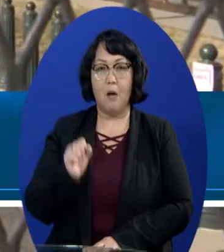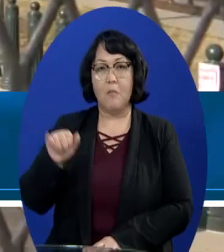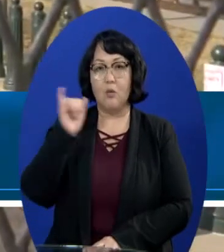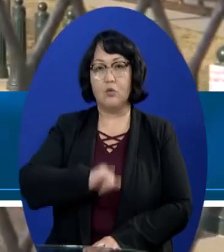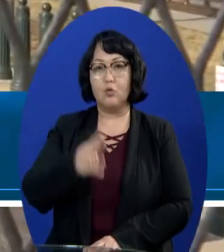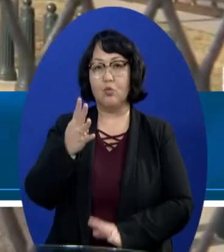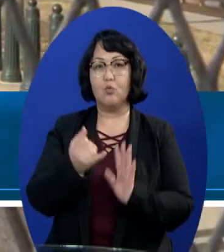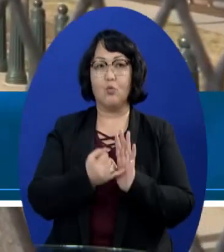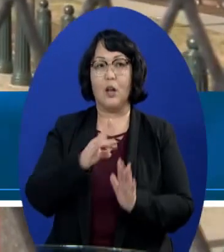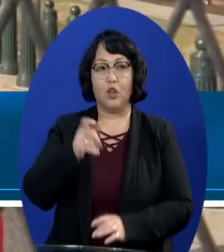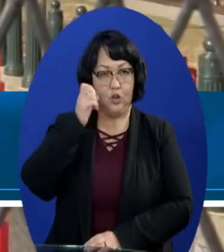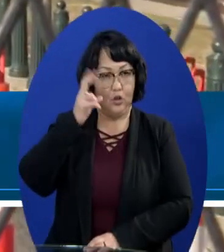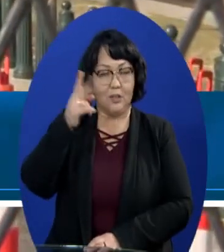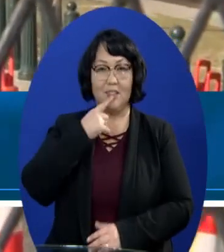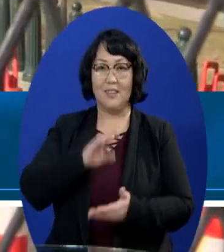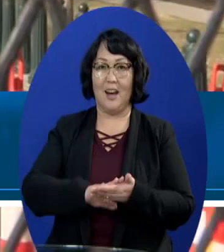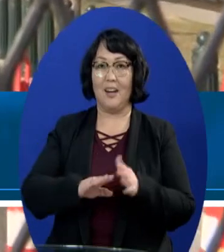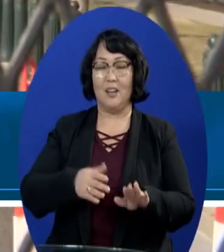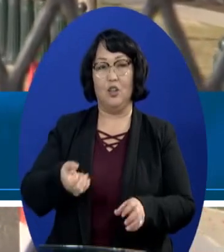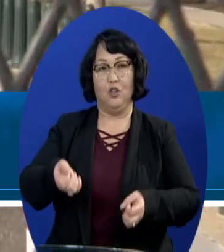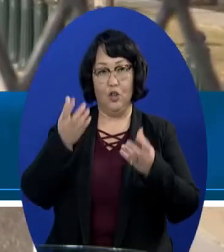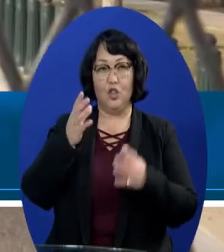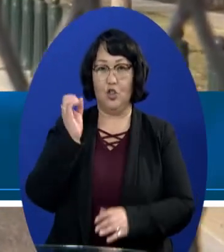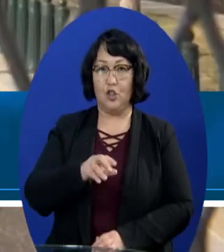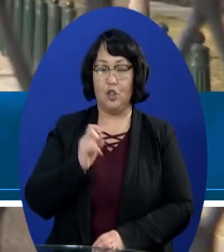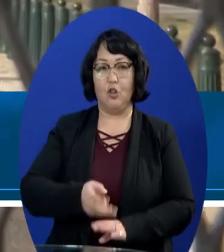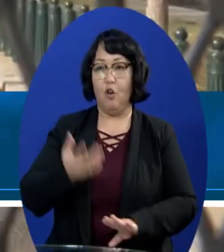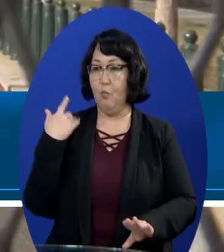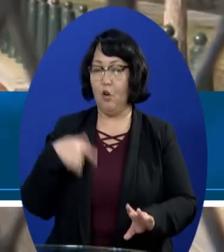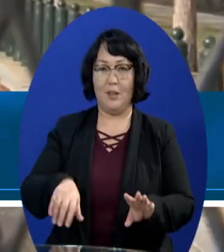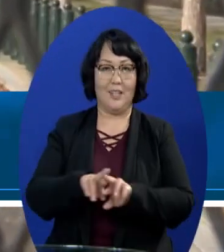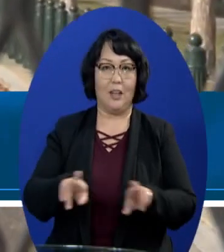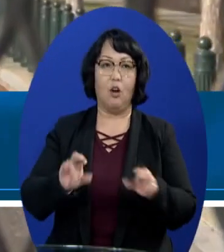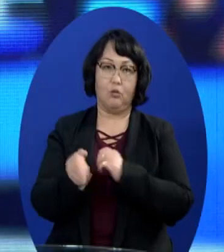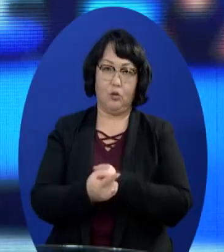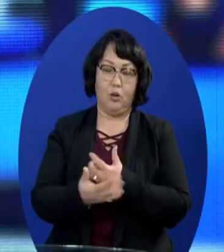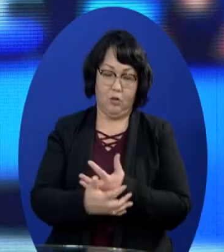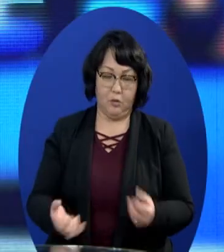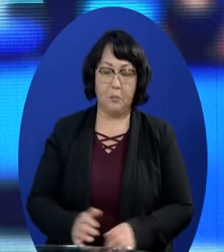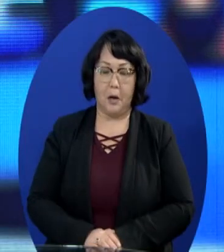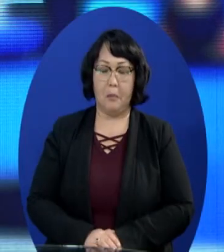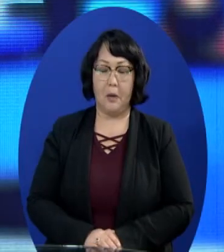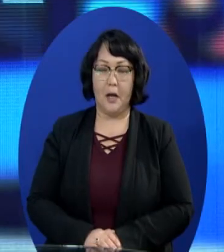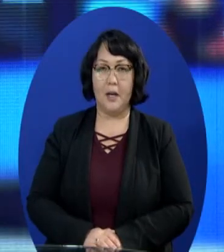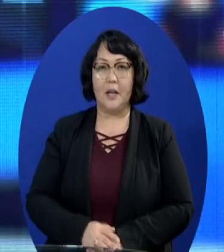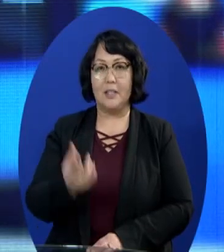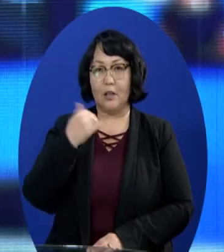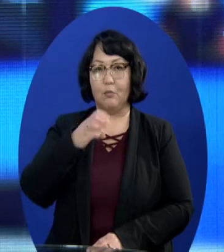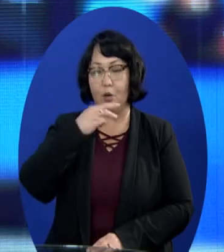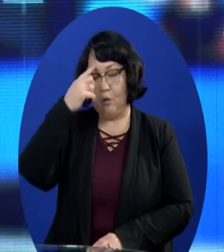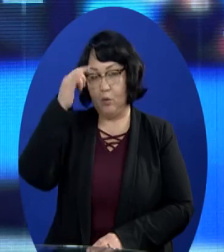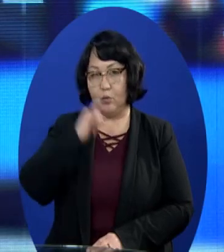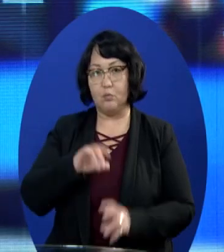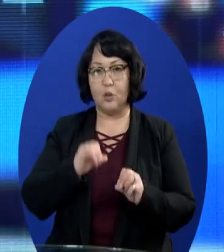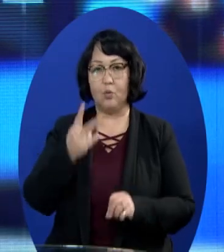Америкийн 46 дахь ерөнхийлөгчийн тангараг өргөх ёслол урд өмнөхөөс өөр онцлог ихтэй болохоор байна. Үгээр цагийн үрд мэдээллийн хөтөлбөрийн дотоод